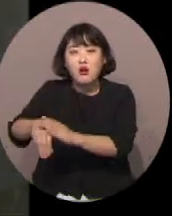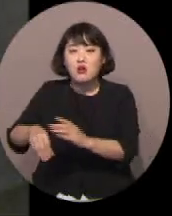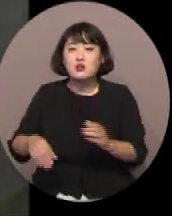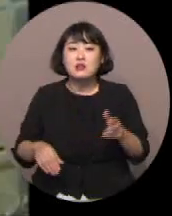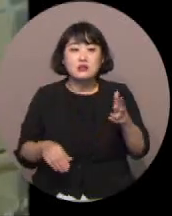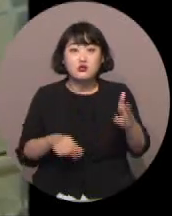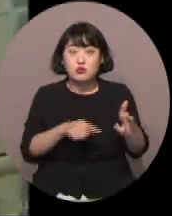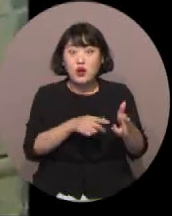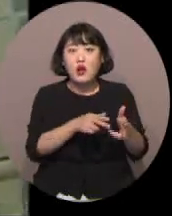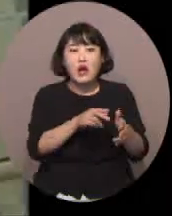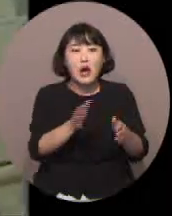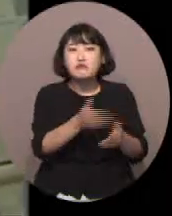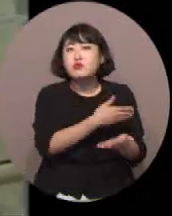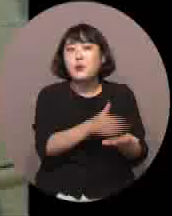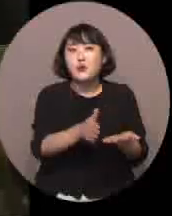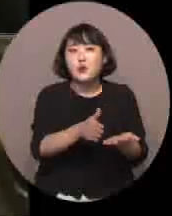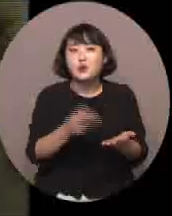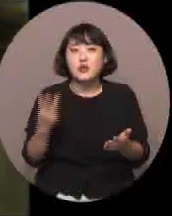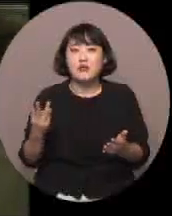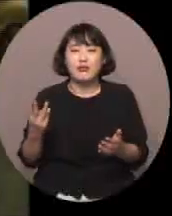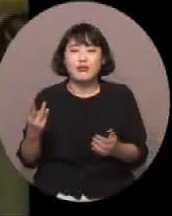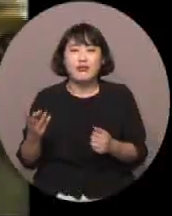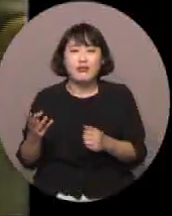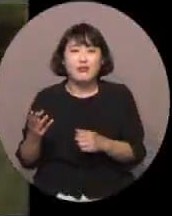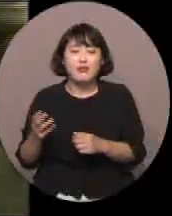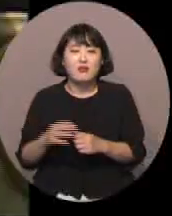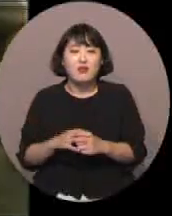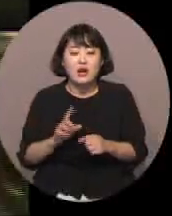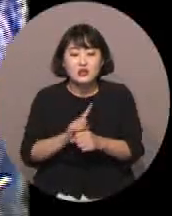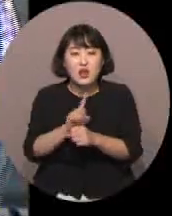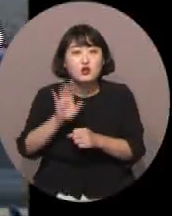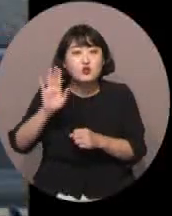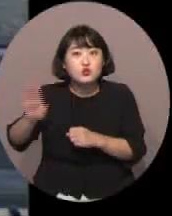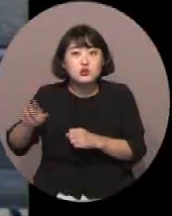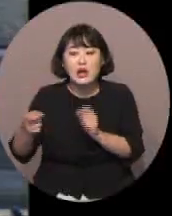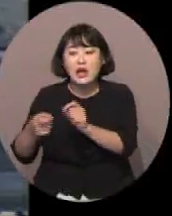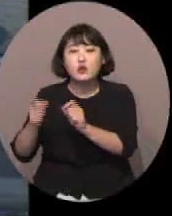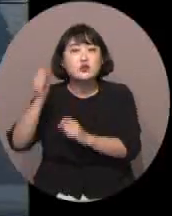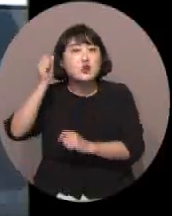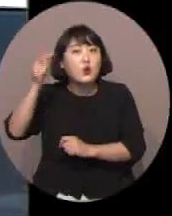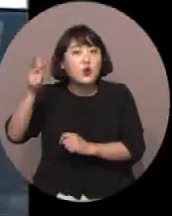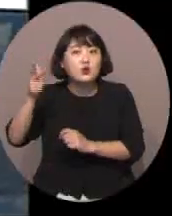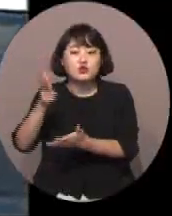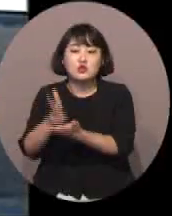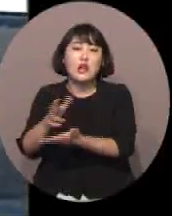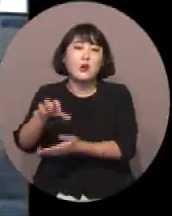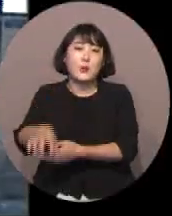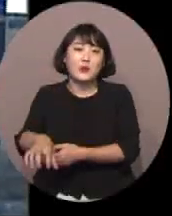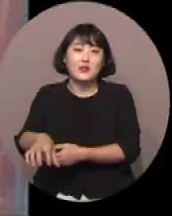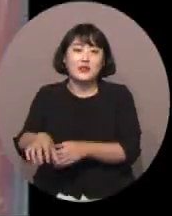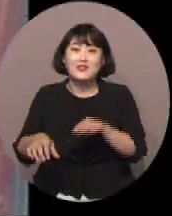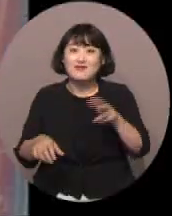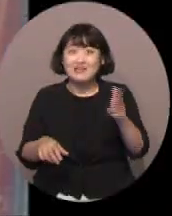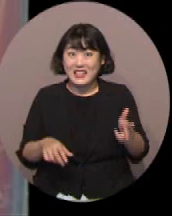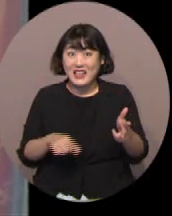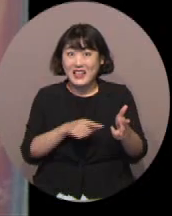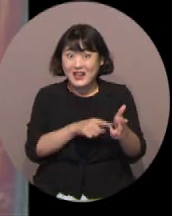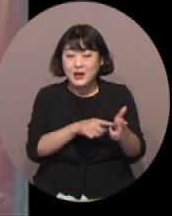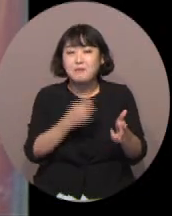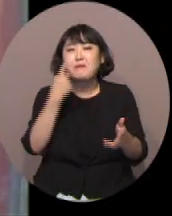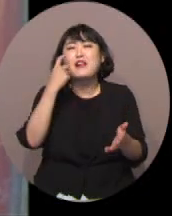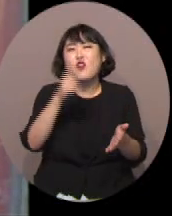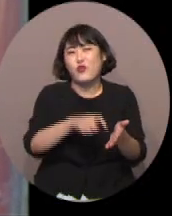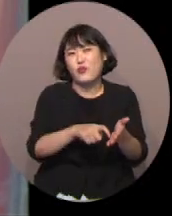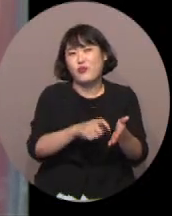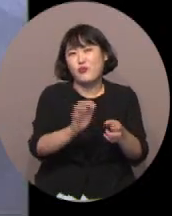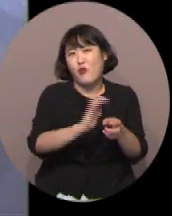차를 비운 상태였습니다. 사건 발생 1시간 뒤 인근 여관 주차장에서 차는 발견됐지만 금고는